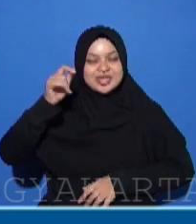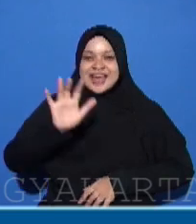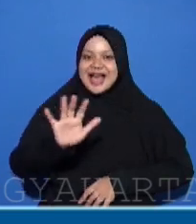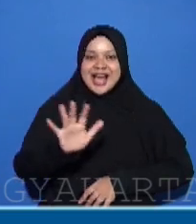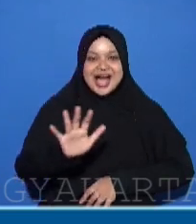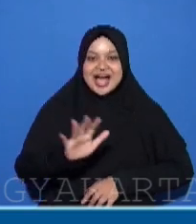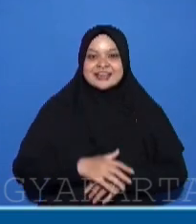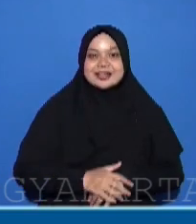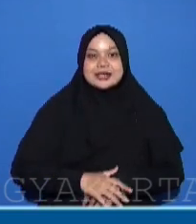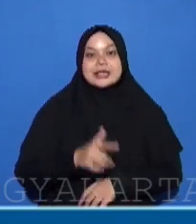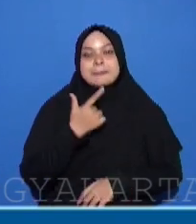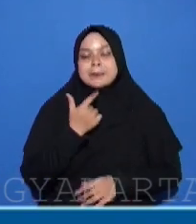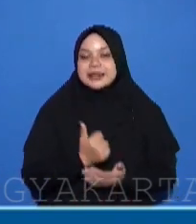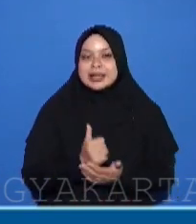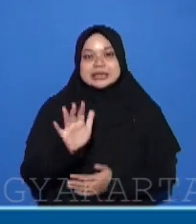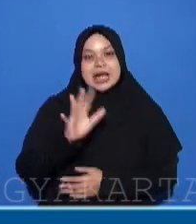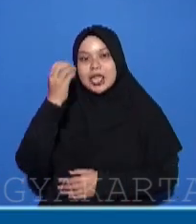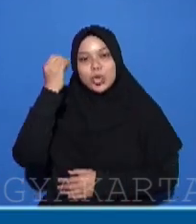sepjangoten kes